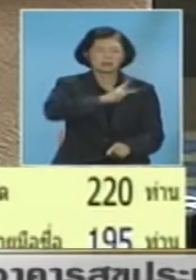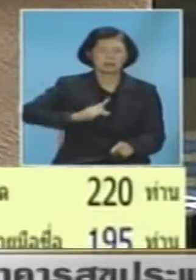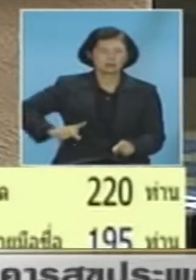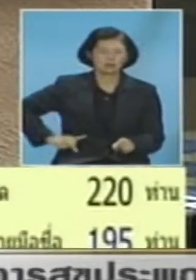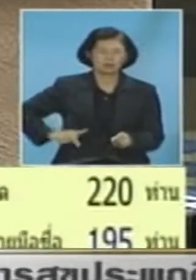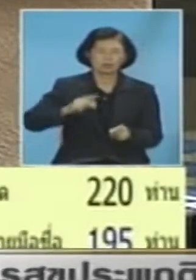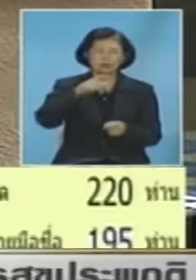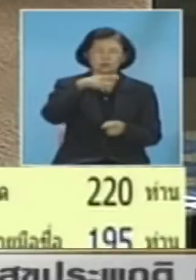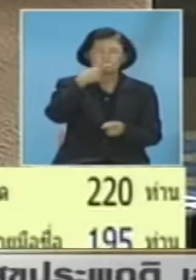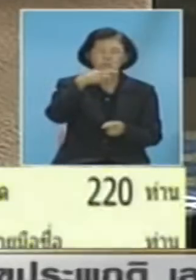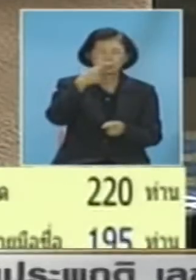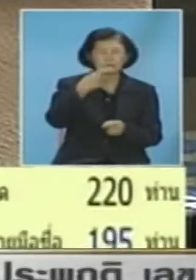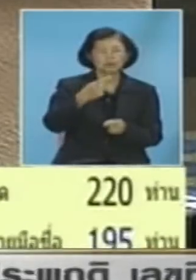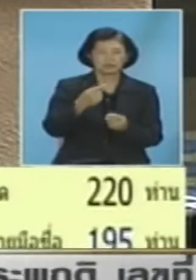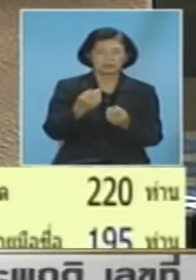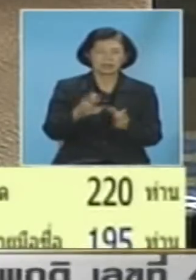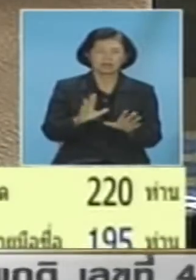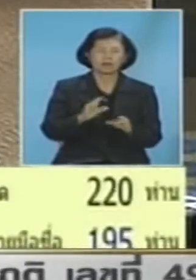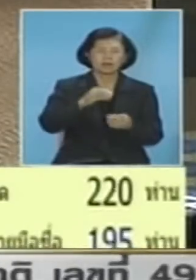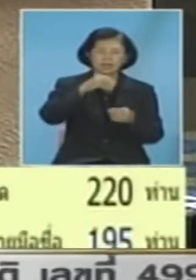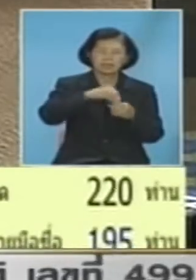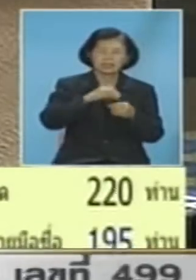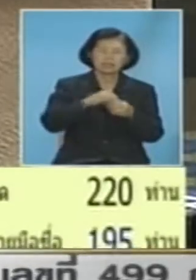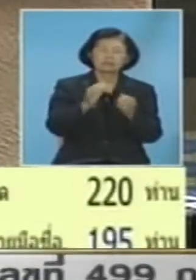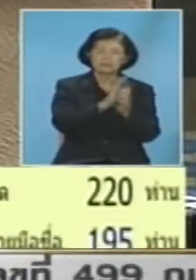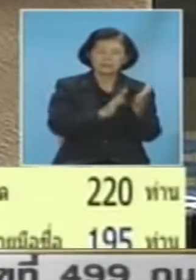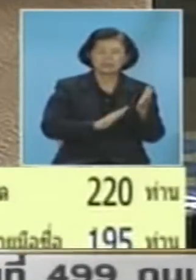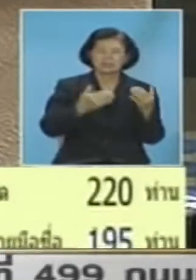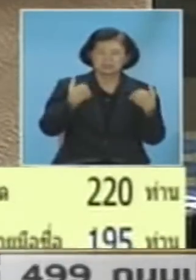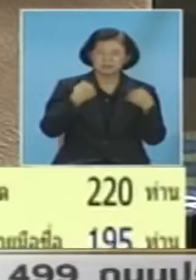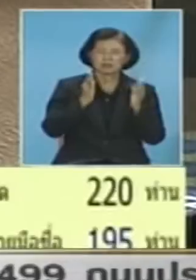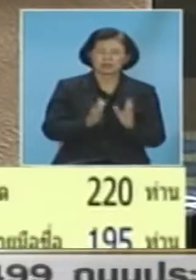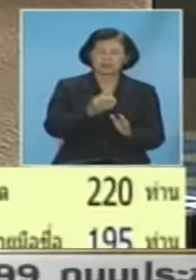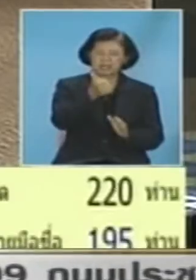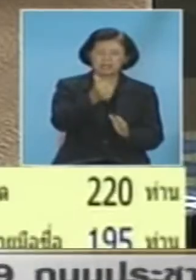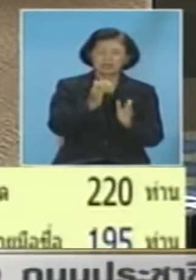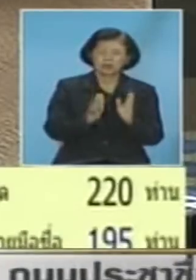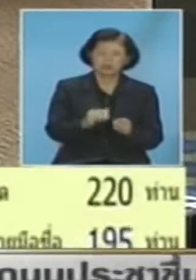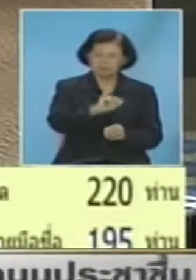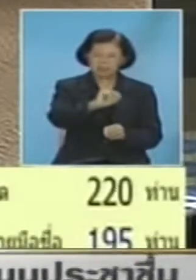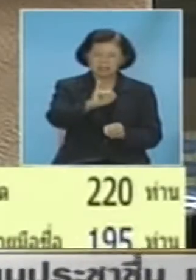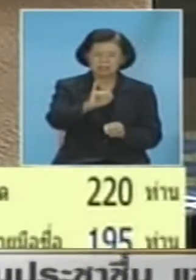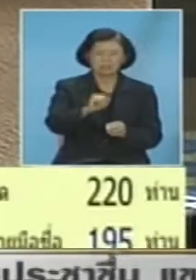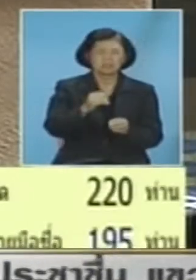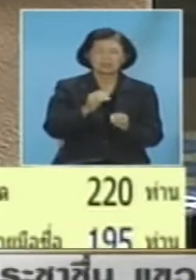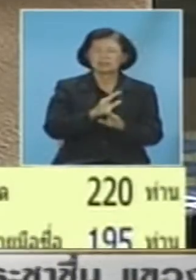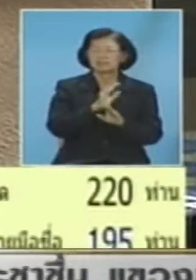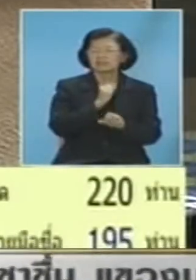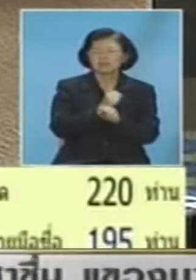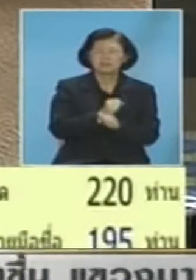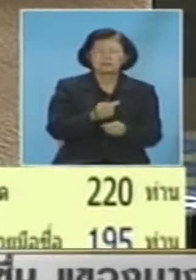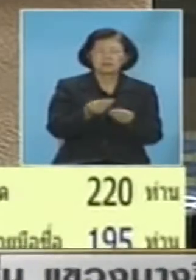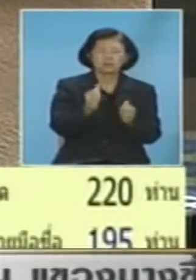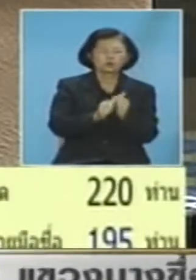ทรงตรัสไว้ว่าในบ้านเมืองนั้นมีทั้งคนดีและไม่ดีไม่มีใครที่จะทำให้ทุกคนเป็นคน